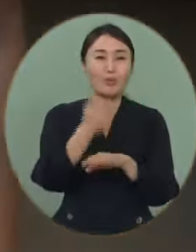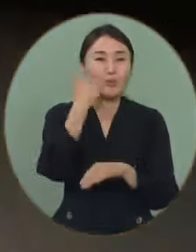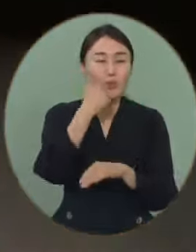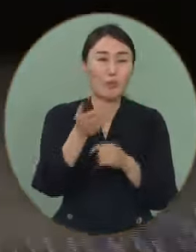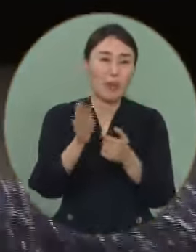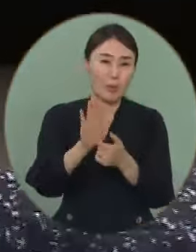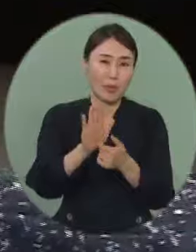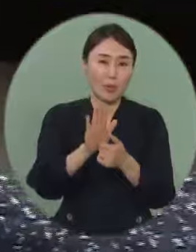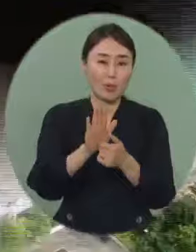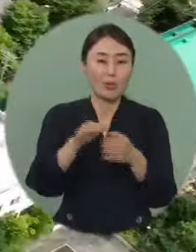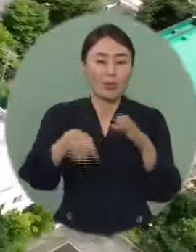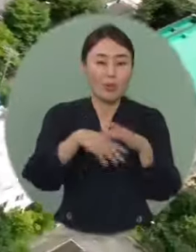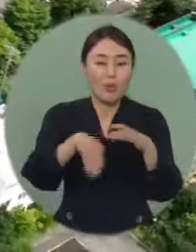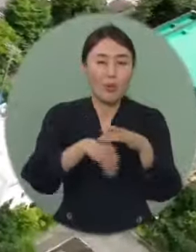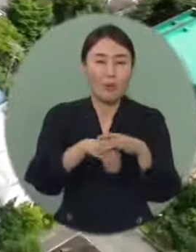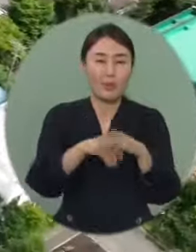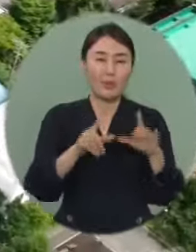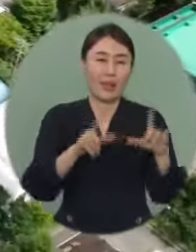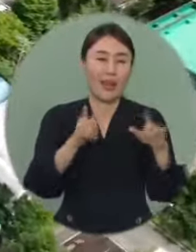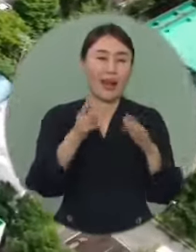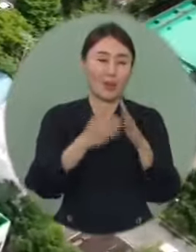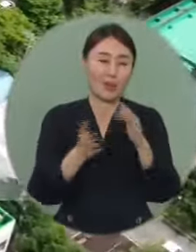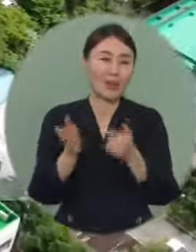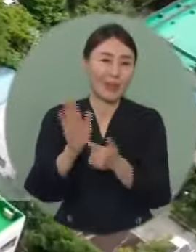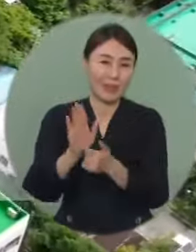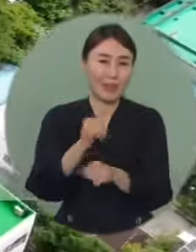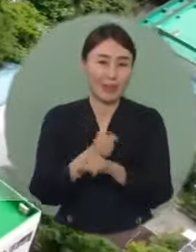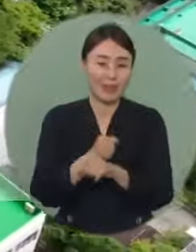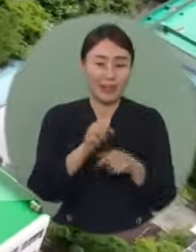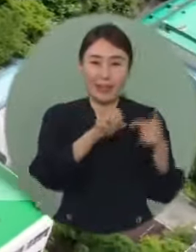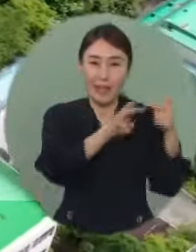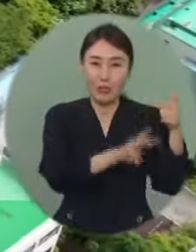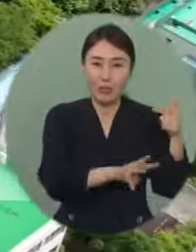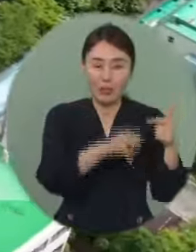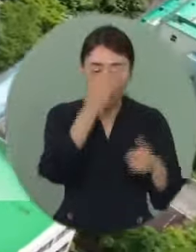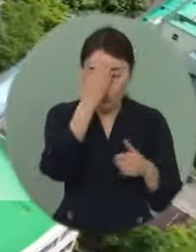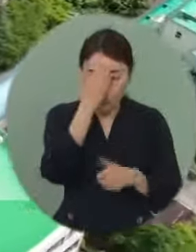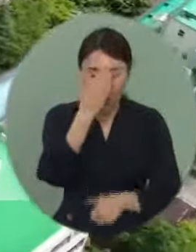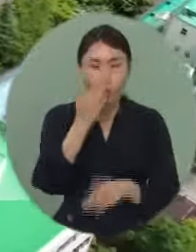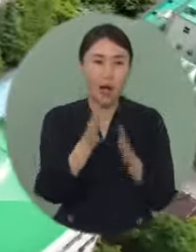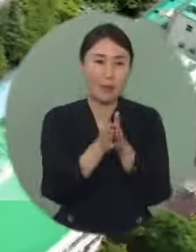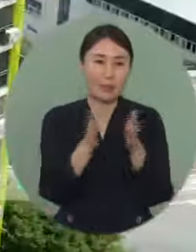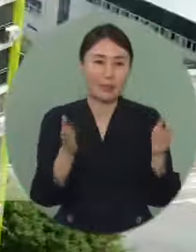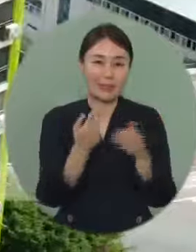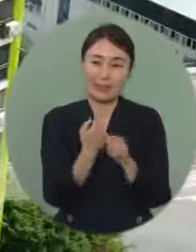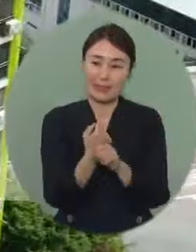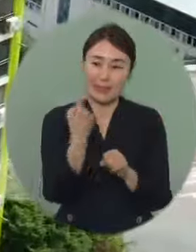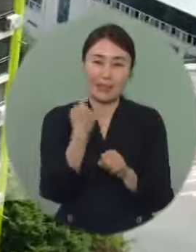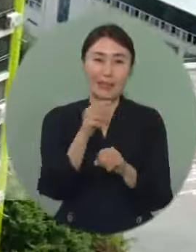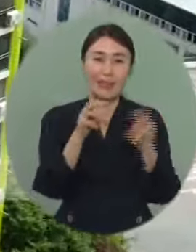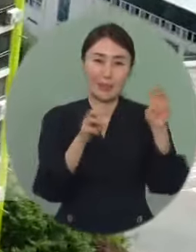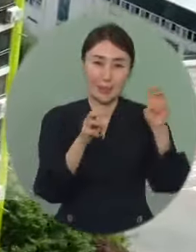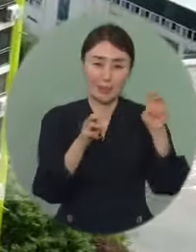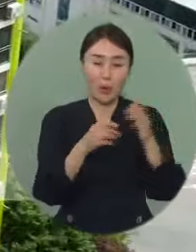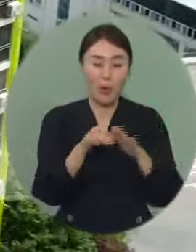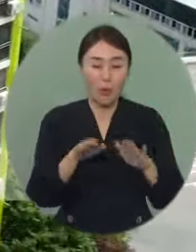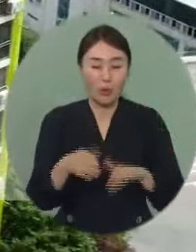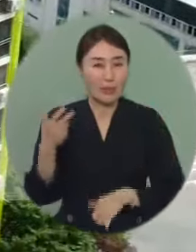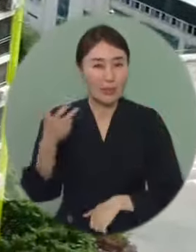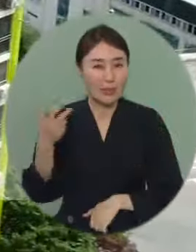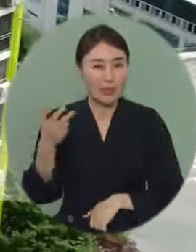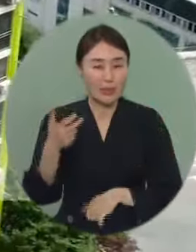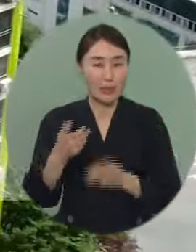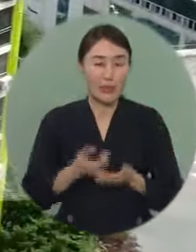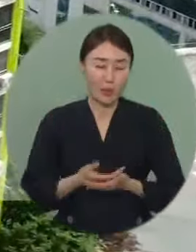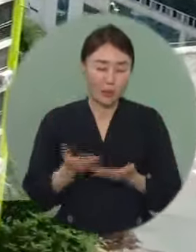추첨이를 공고할 계획입니다 한편 나주시 영원 아파트의 경우 지난해 30호에 더해 올해 70